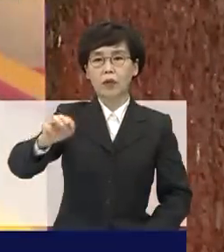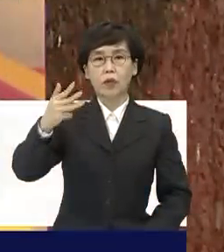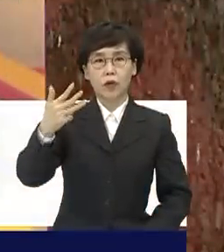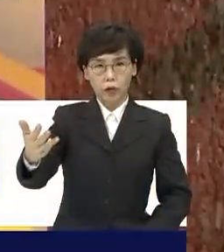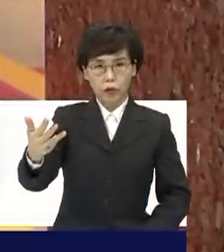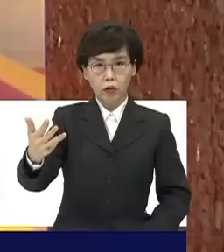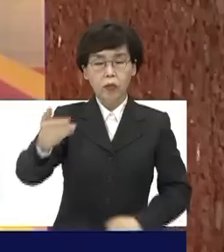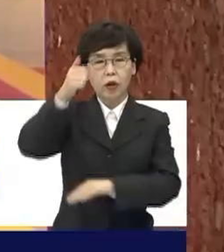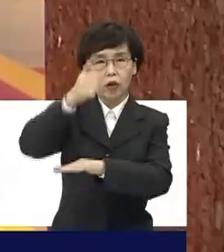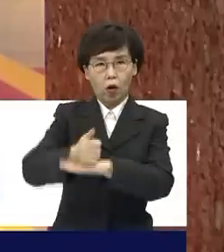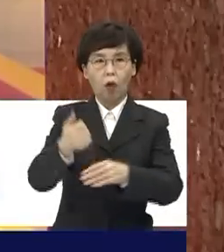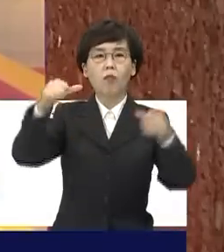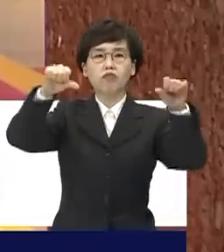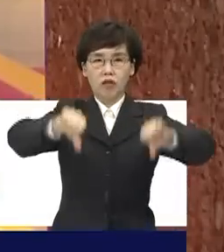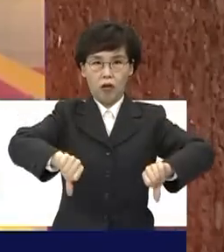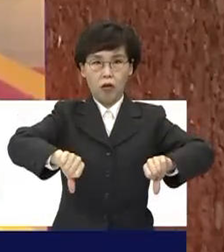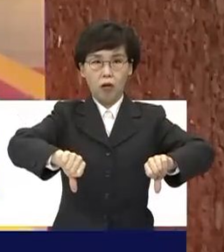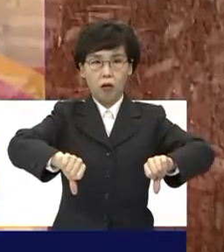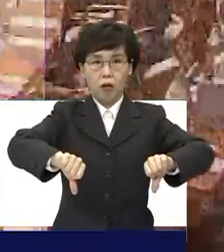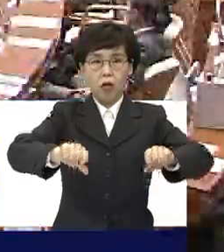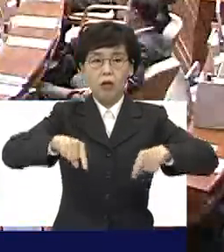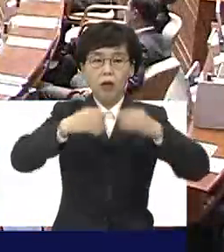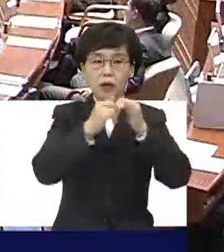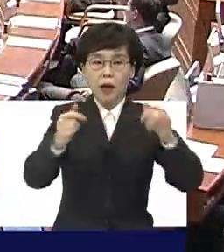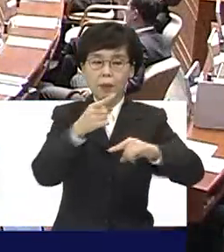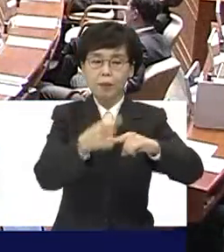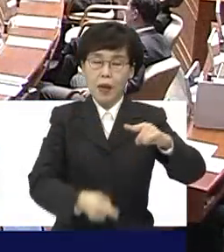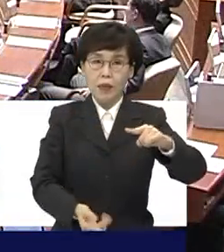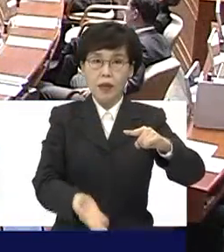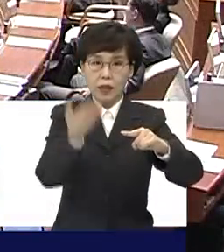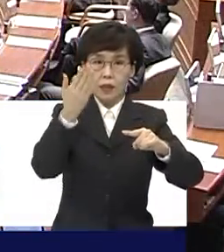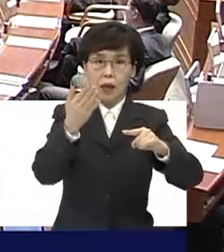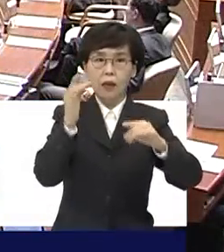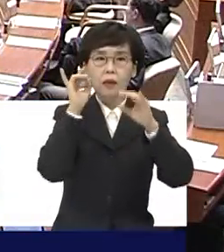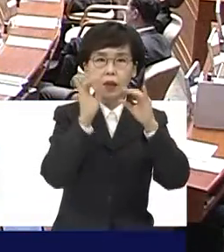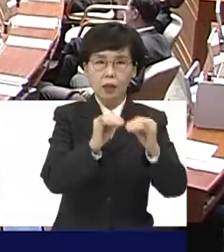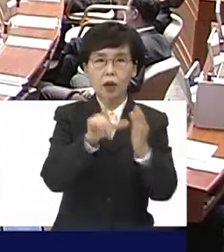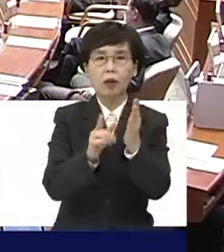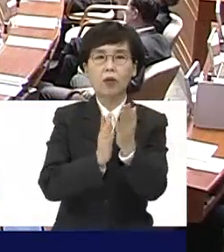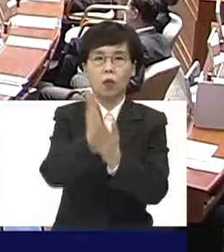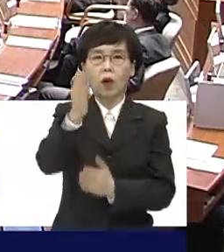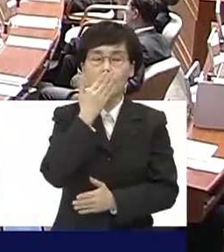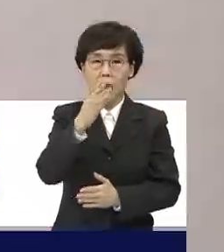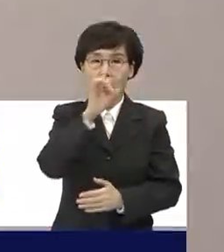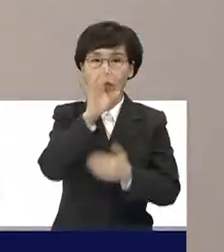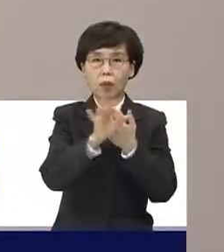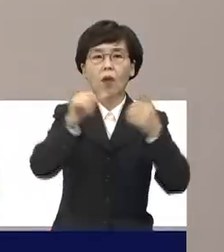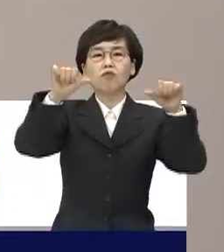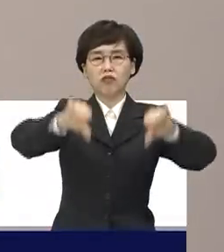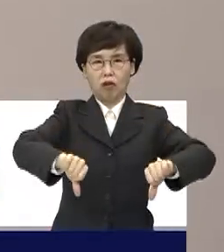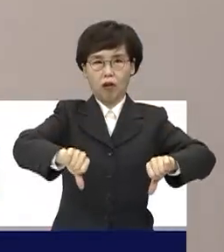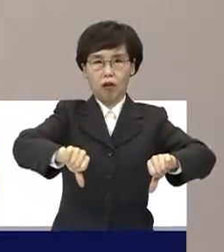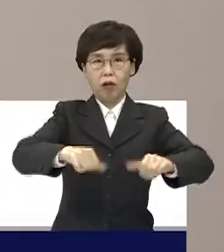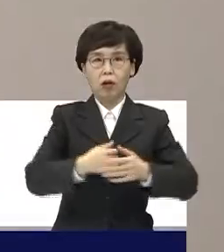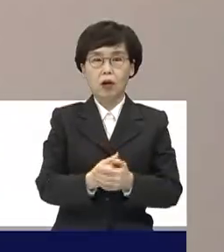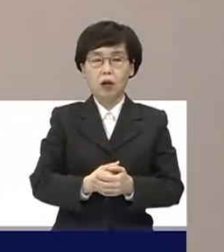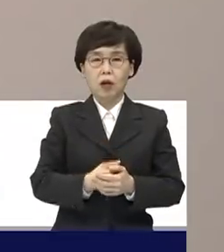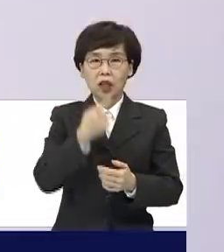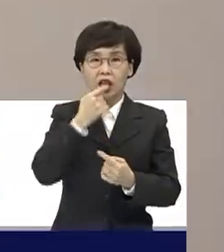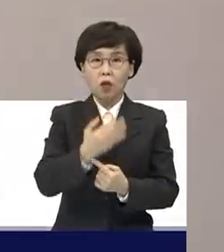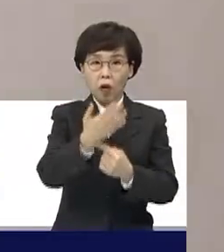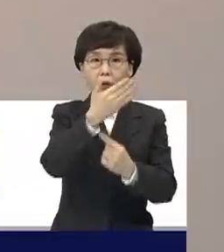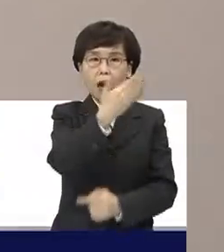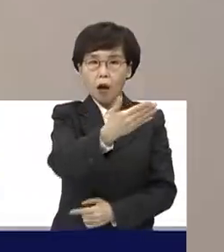일단 결과는 부결입니다. 출석 의원 과반이 찬성을 해야 가결되고 과반이 안 되면 부결이기 때문입니다. 기권이